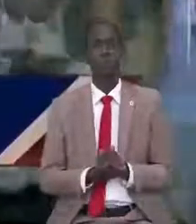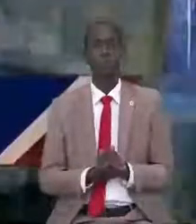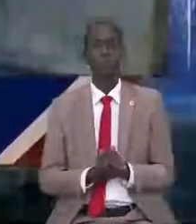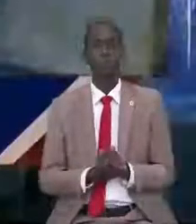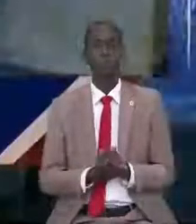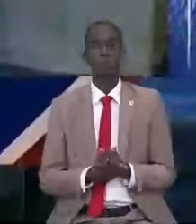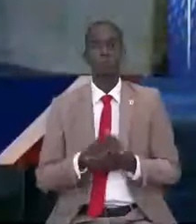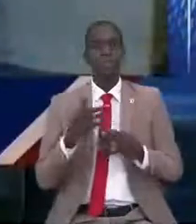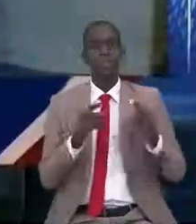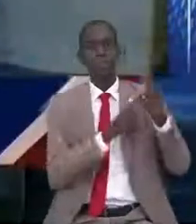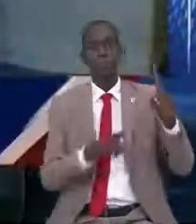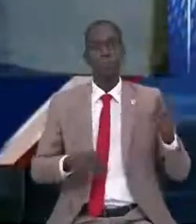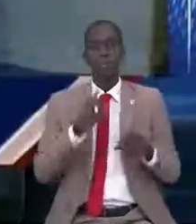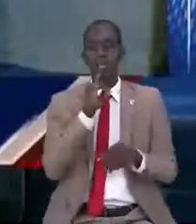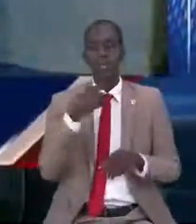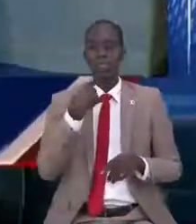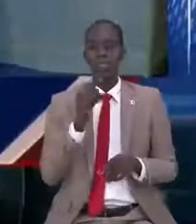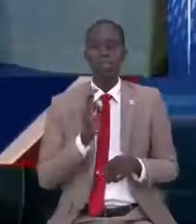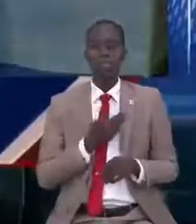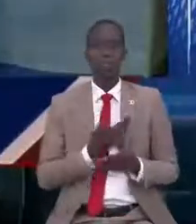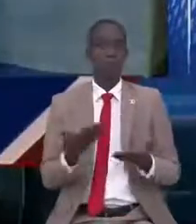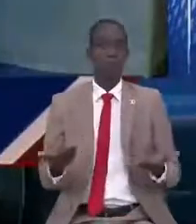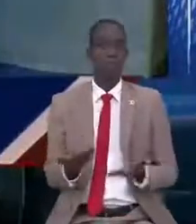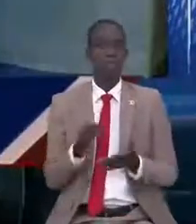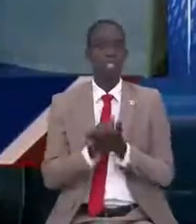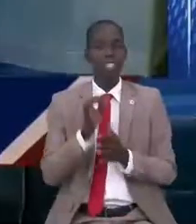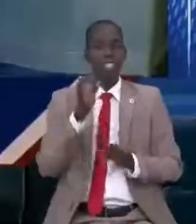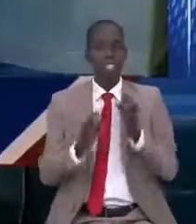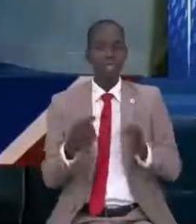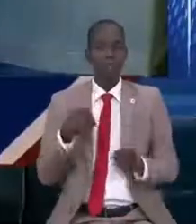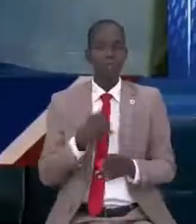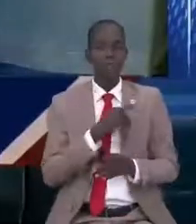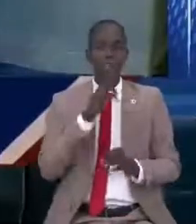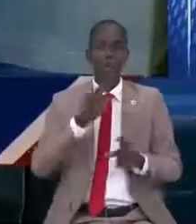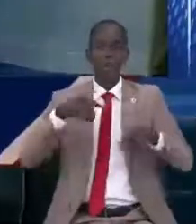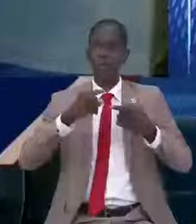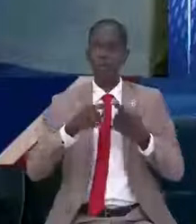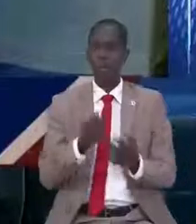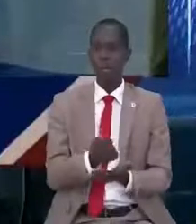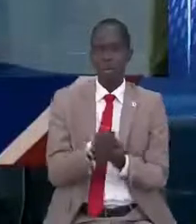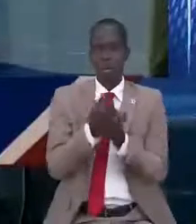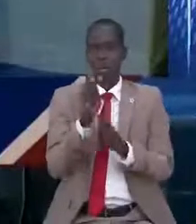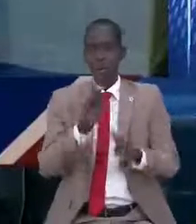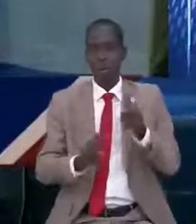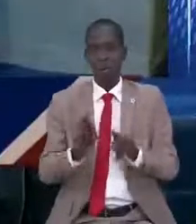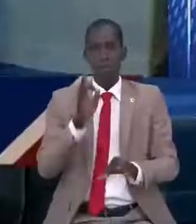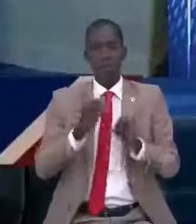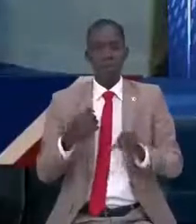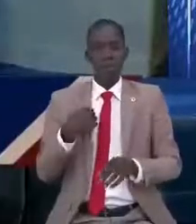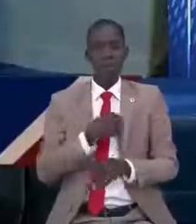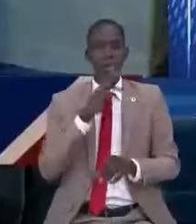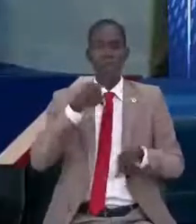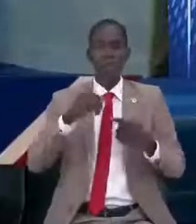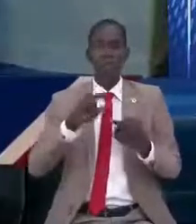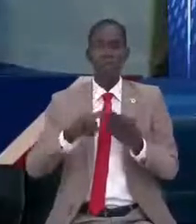32. Le Seigneur nous dit ici que si nous allons aider les gens, si nous